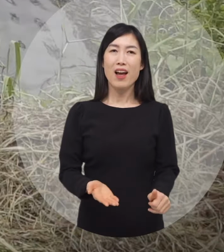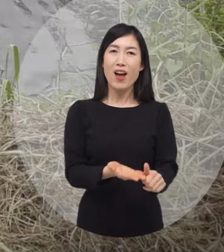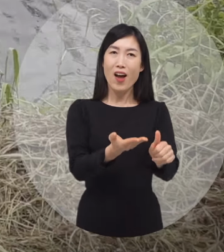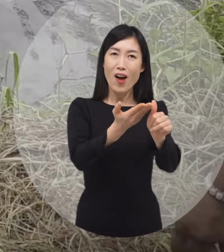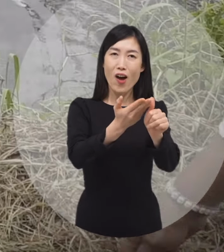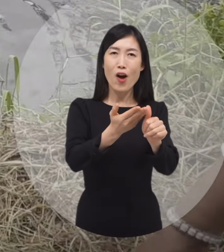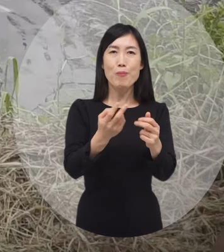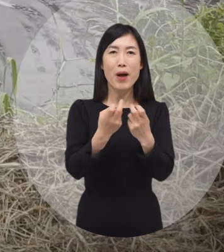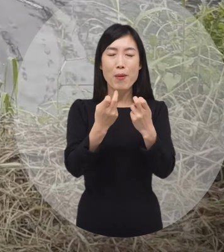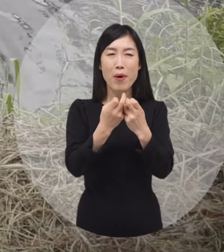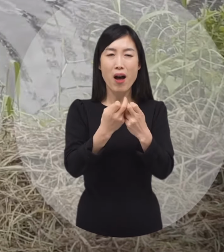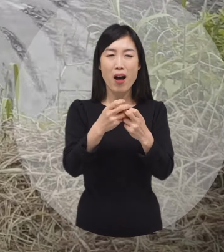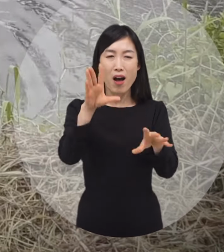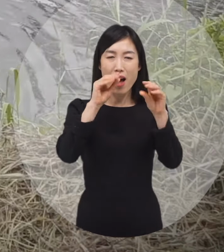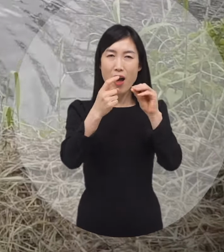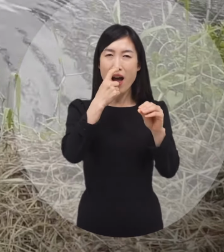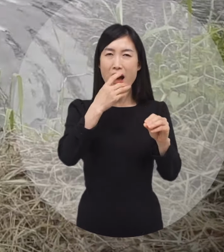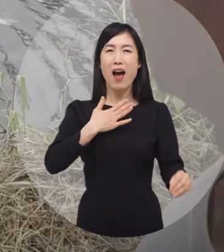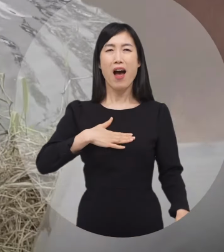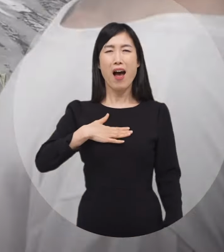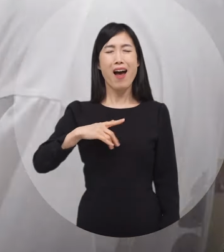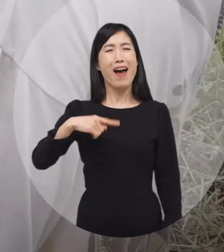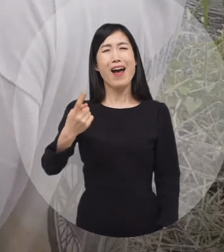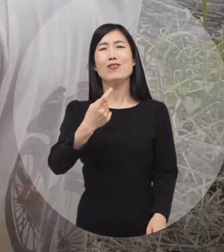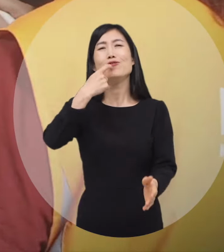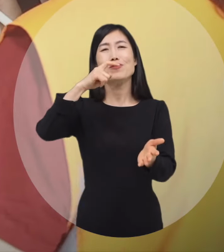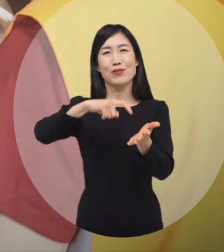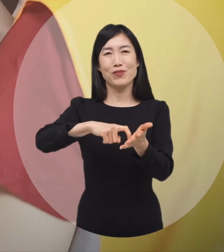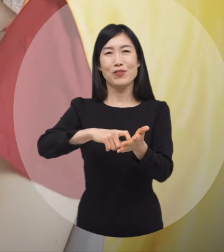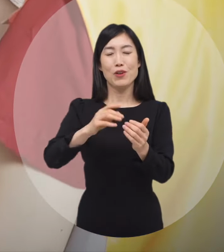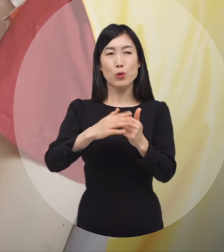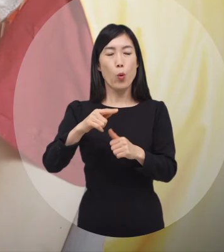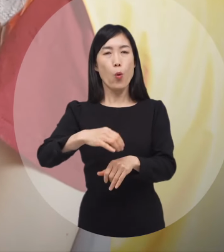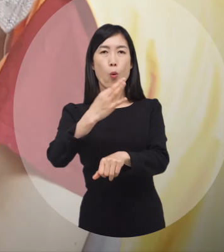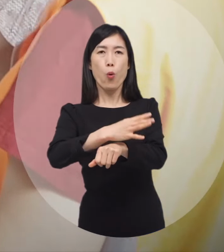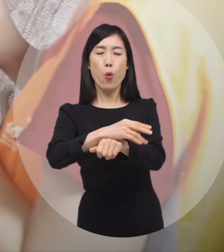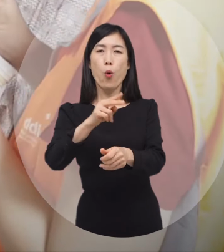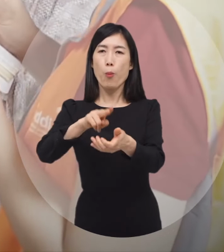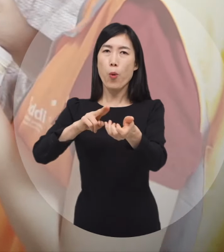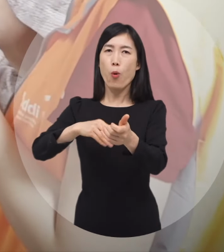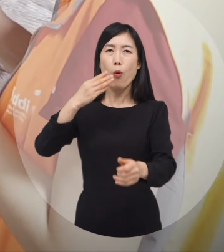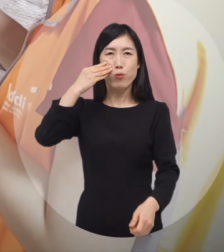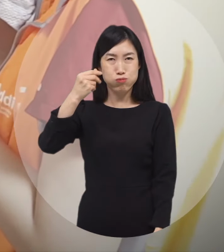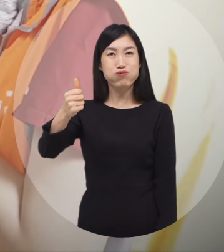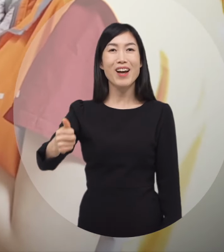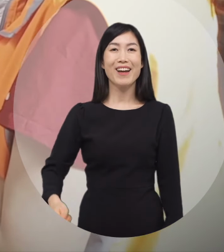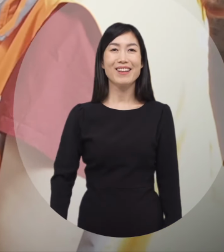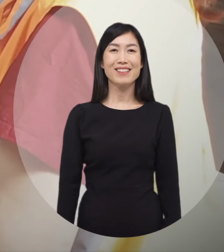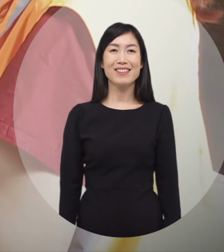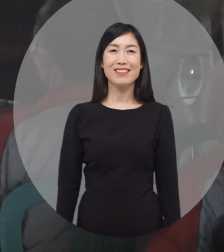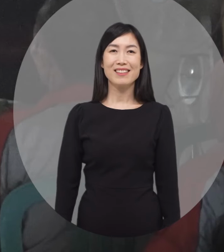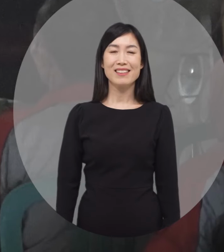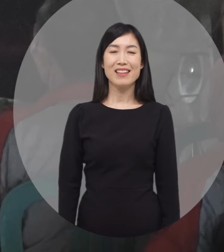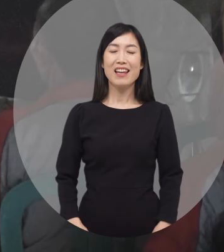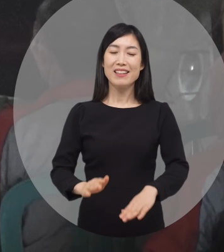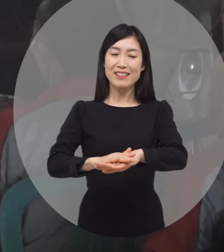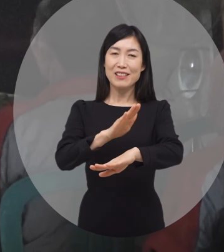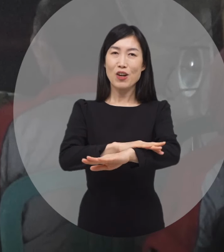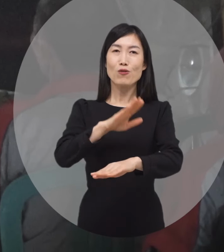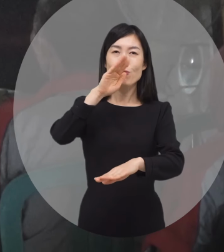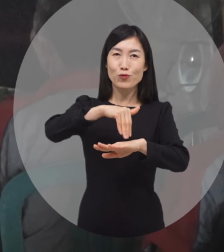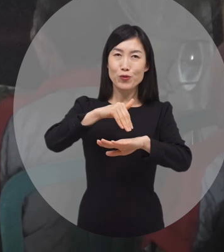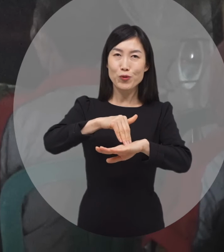사육과 양식 방법만 익히면 손쉽게 생산할 수 있고 시장 수요 또한 높았기 때문입니다.